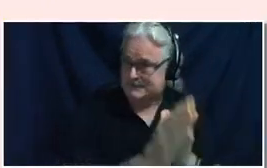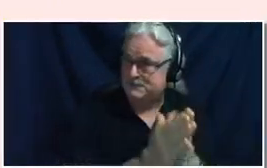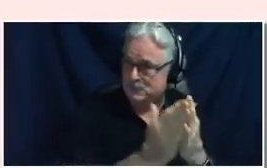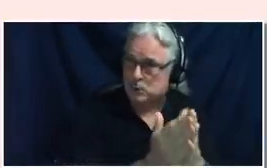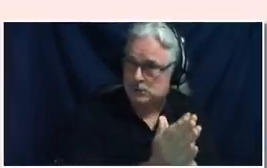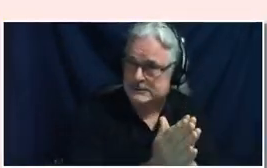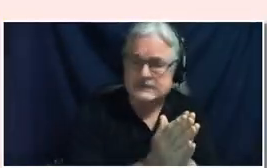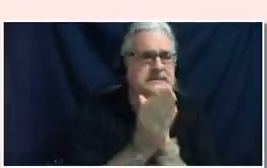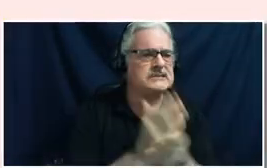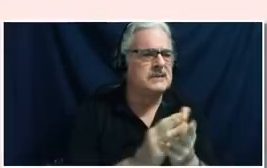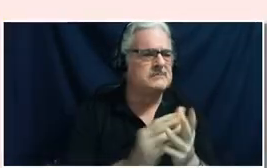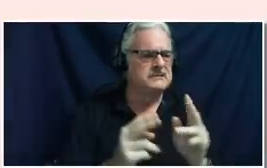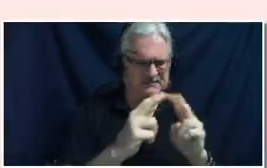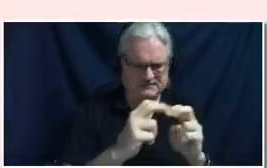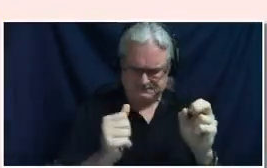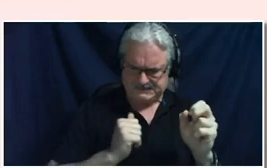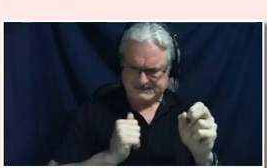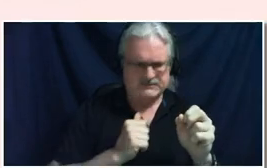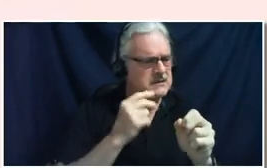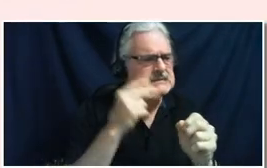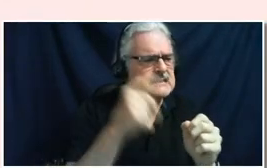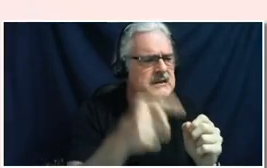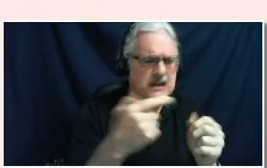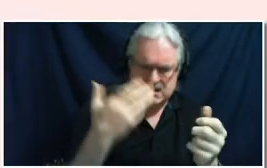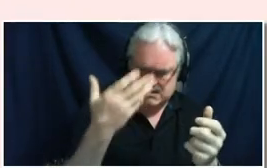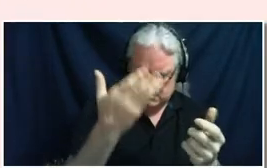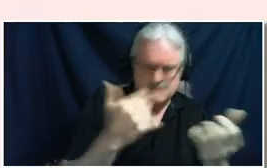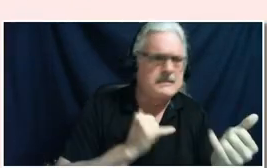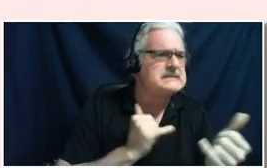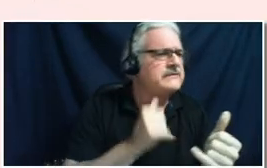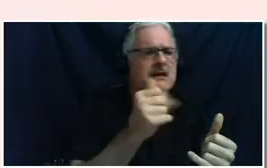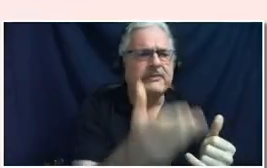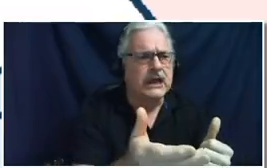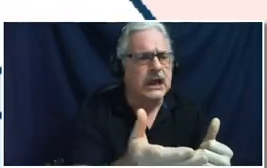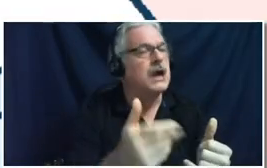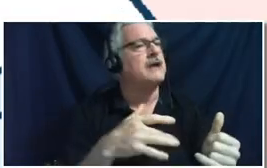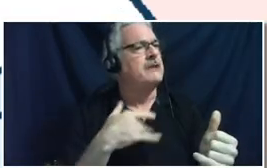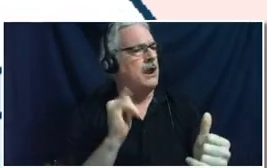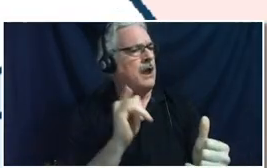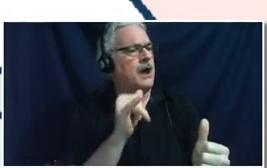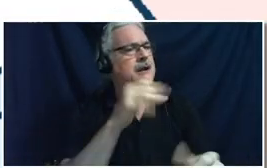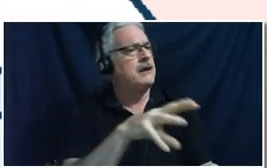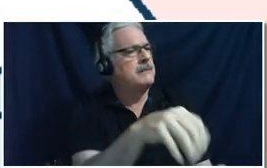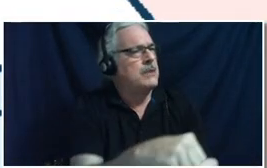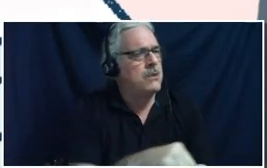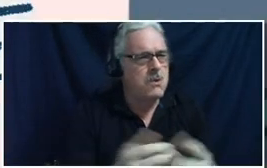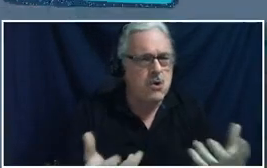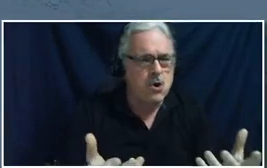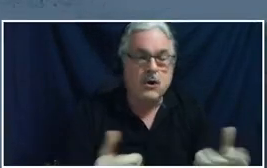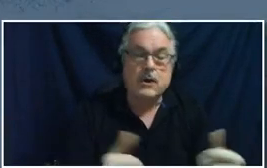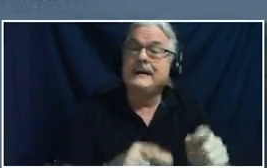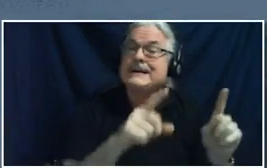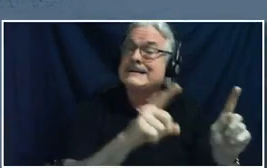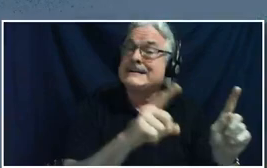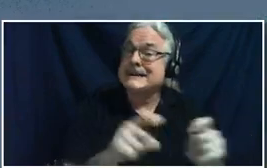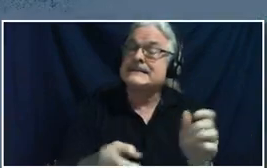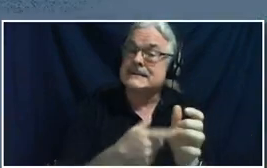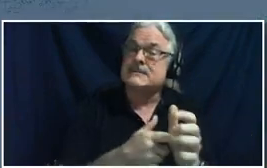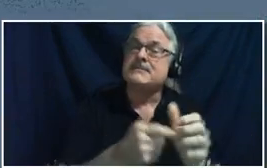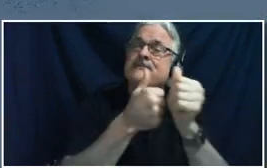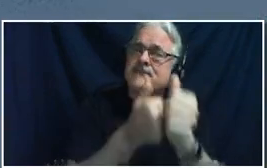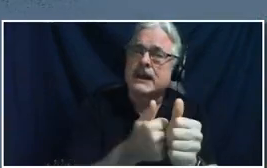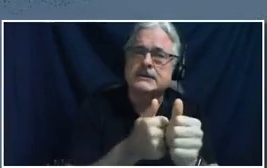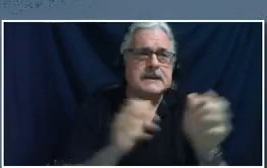tout. Ils en comprennent qu'ils n'ont pas leur place. Les évaluations reflètent parfois une vision étroite